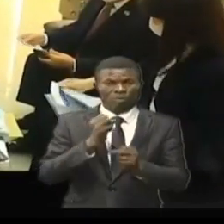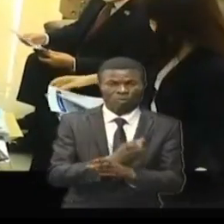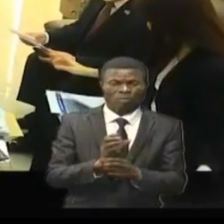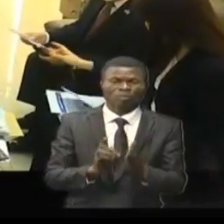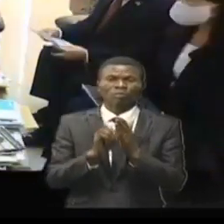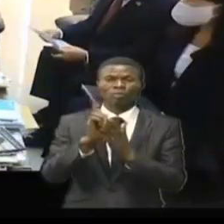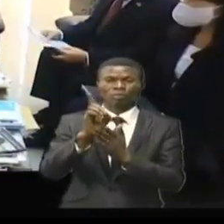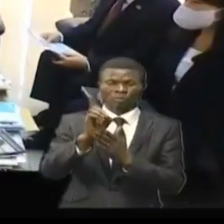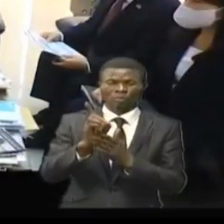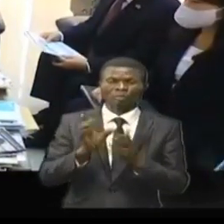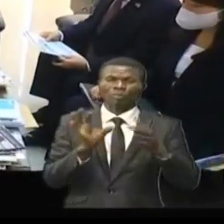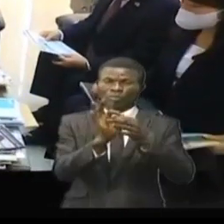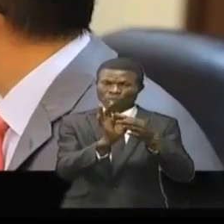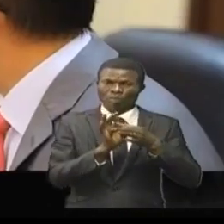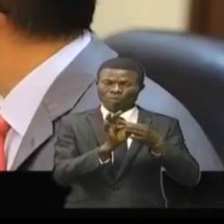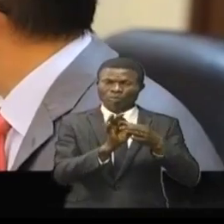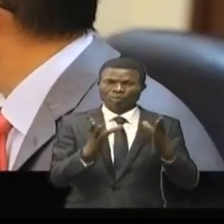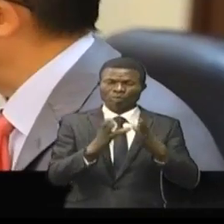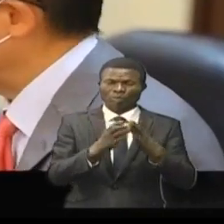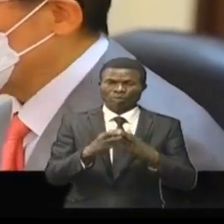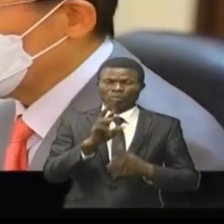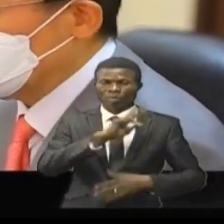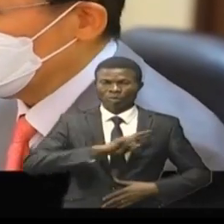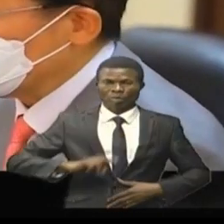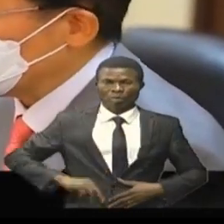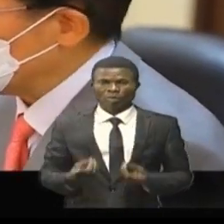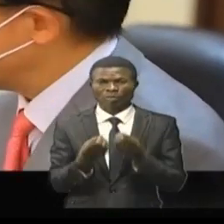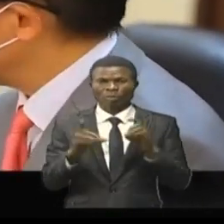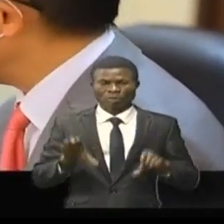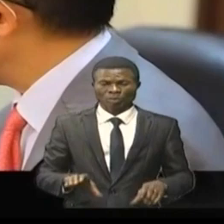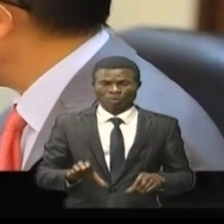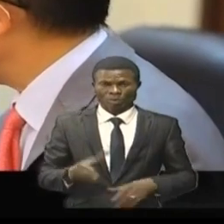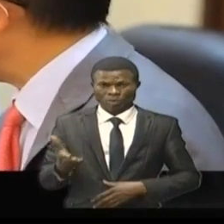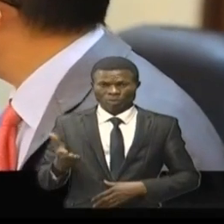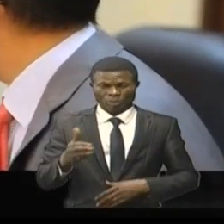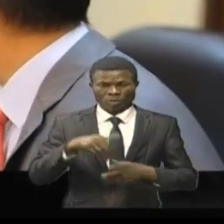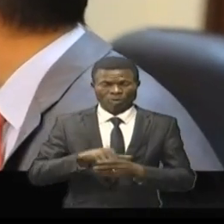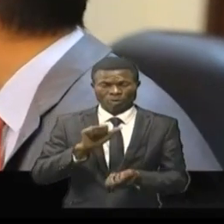développer la coopération avec la République démocratique du Congo dans